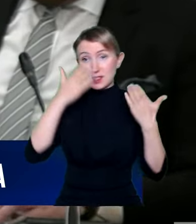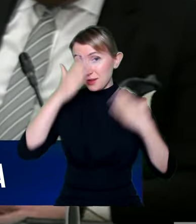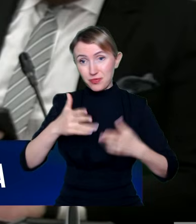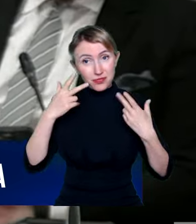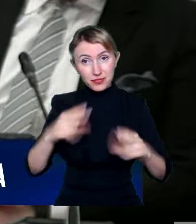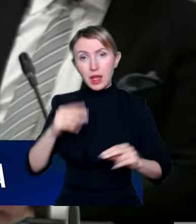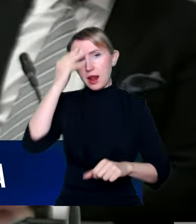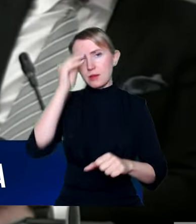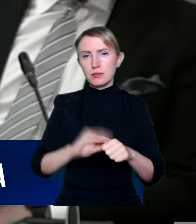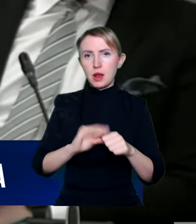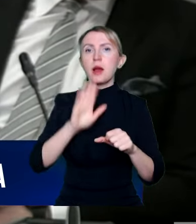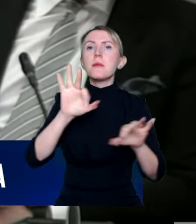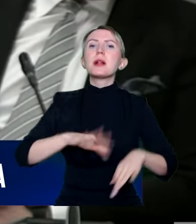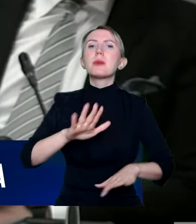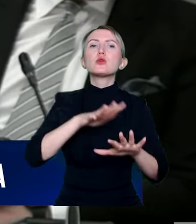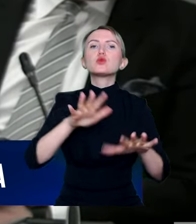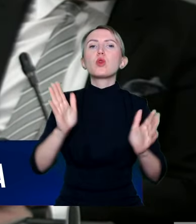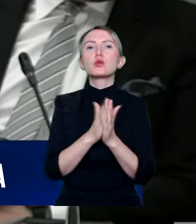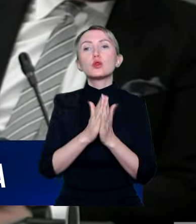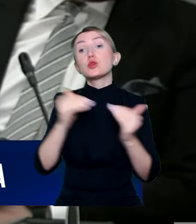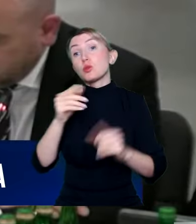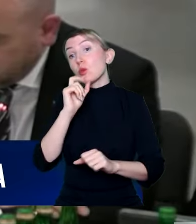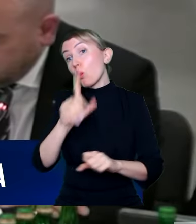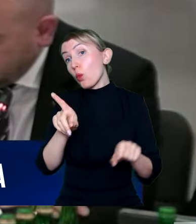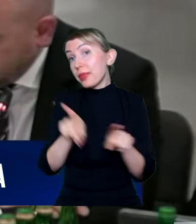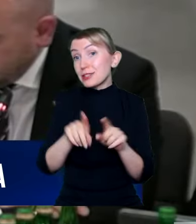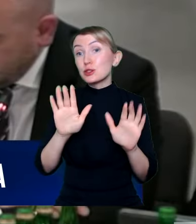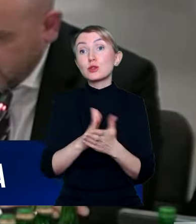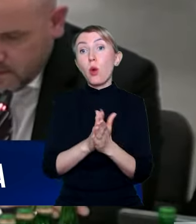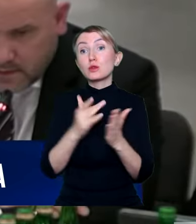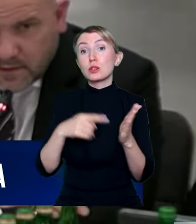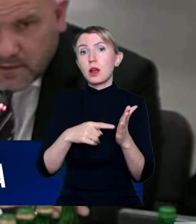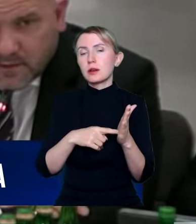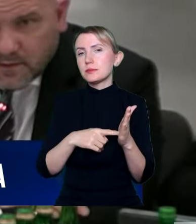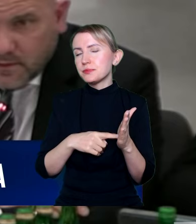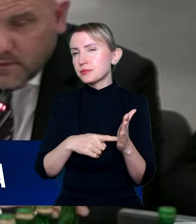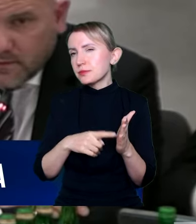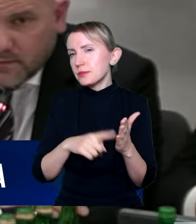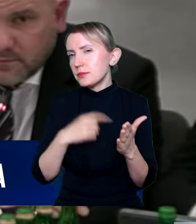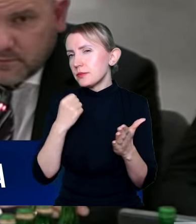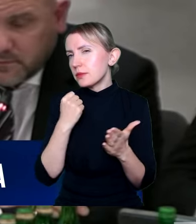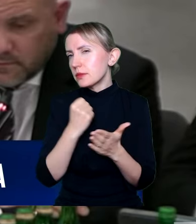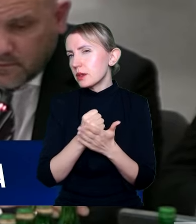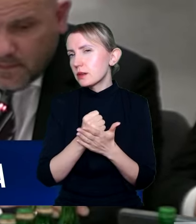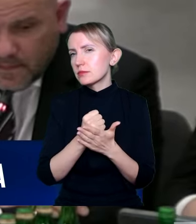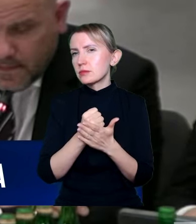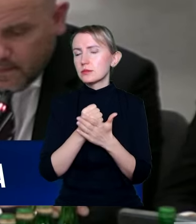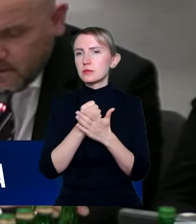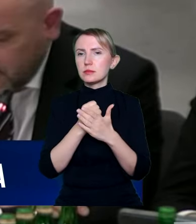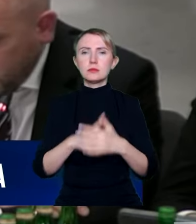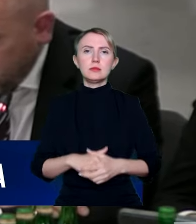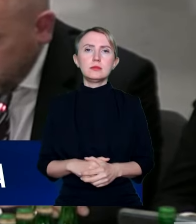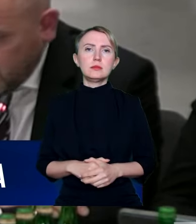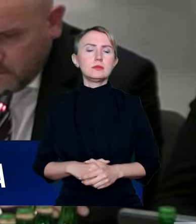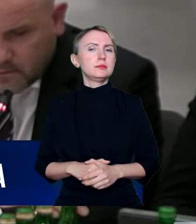panu, pan ma dużo książek, to może też tam się znajduje książka w zakresie psów, Akita i Shiba Inu. Czym się różni Akita z czym się różni Shiba